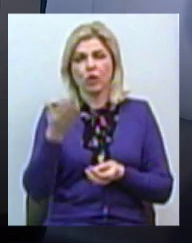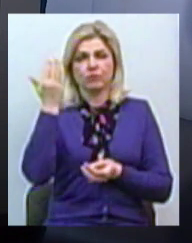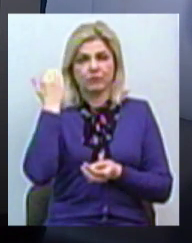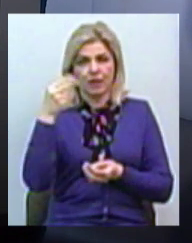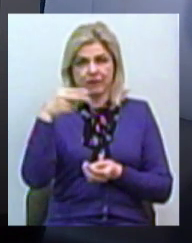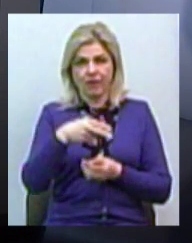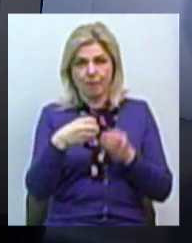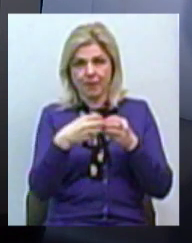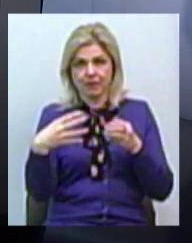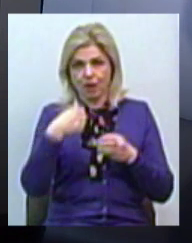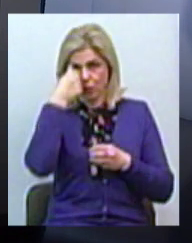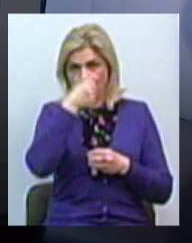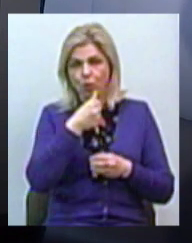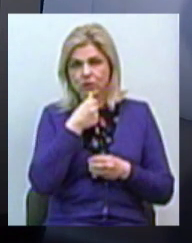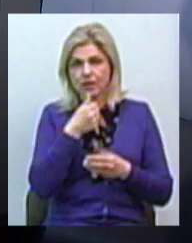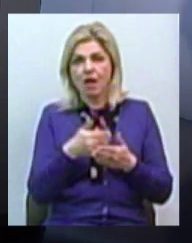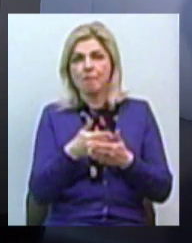році, перед виборами